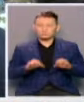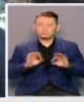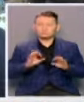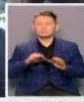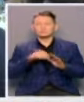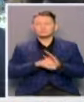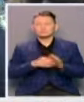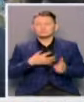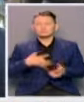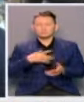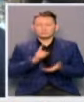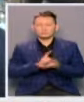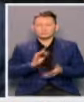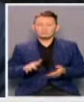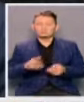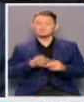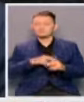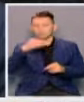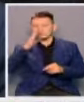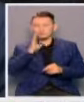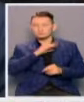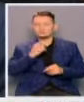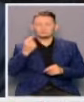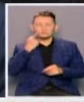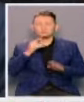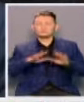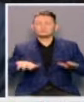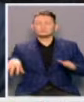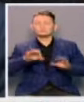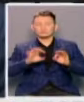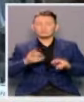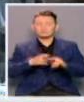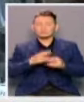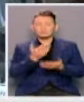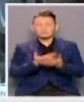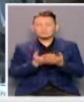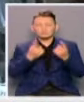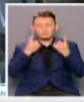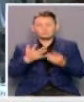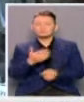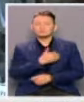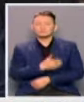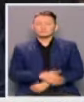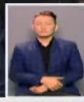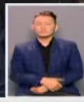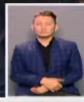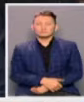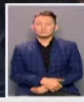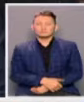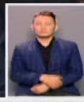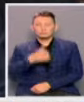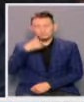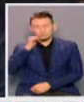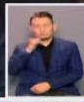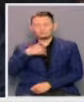еш нәрсе маңызын жоймайды. Ата-аналарына өкпелеп жататын кейбір балаларға осыны дұрыстап түсіндіру керек. Кеше ғана мен бір